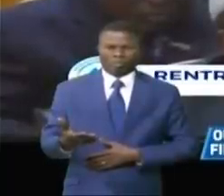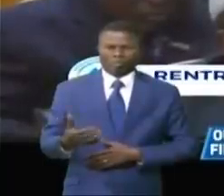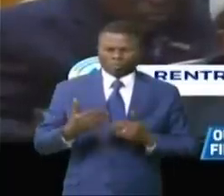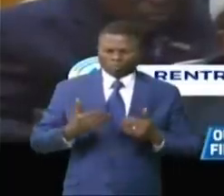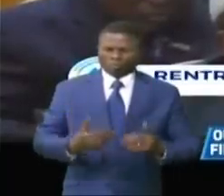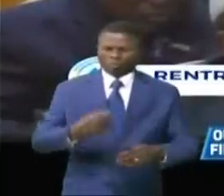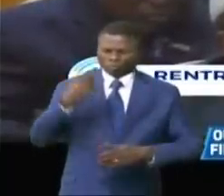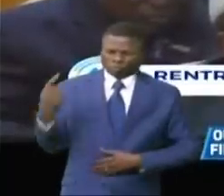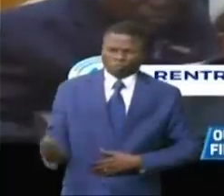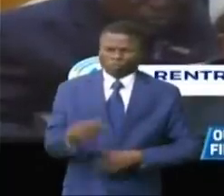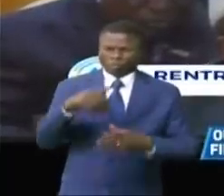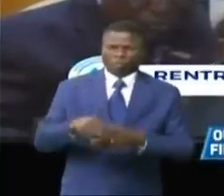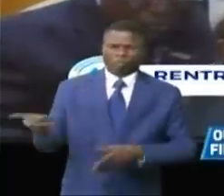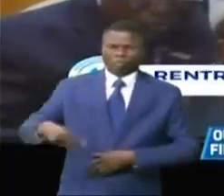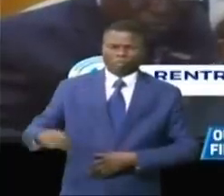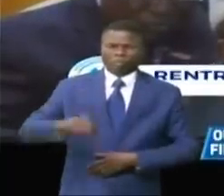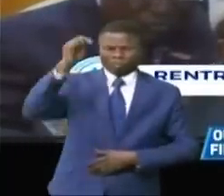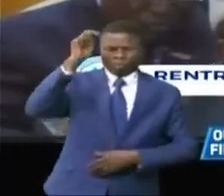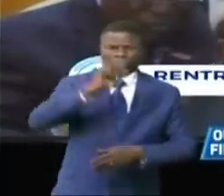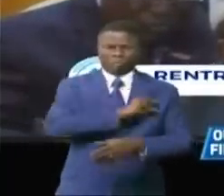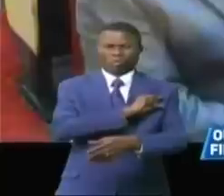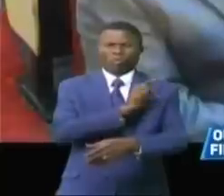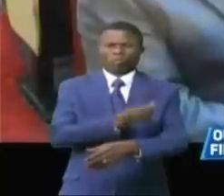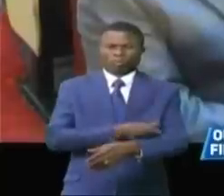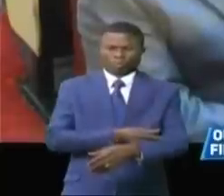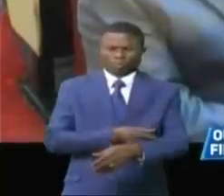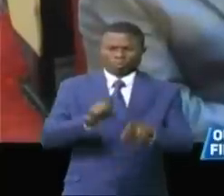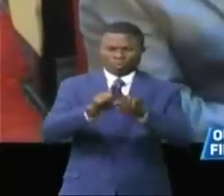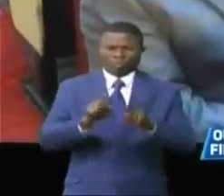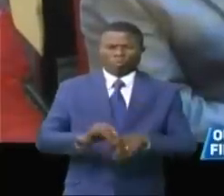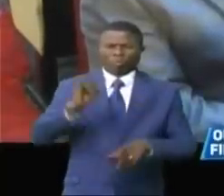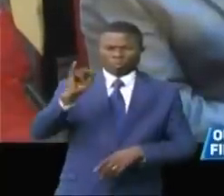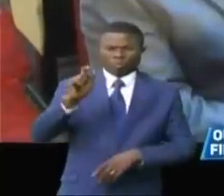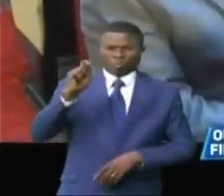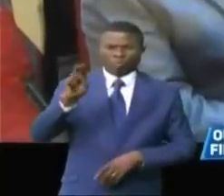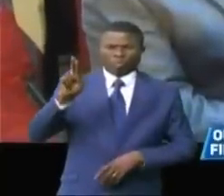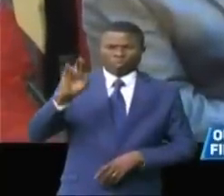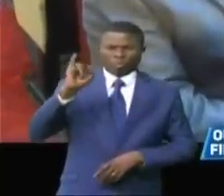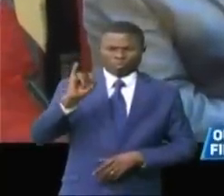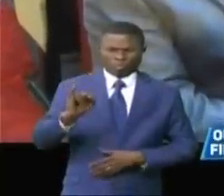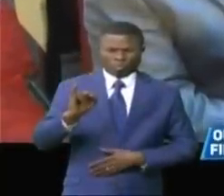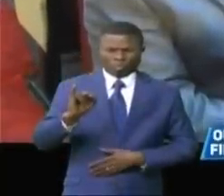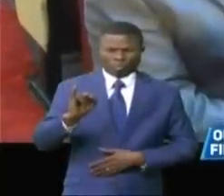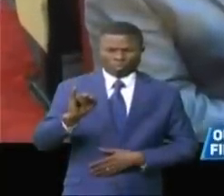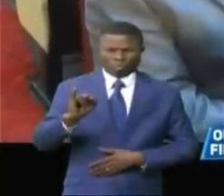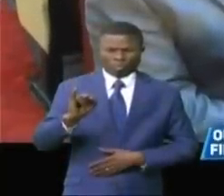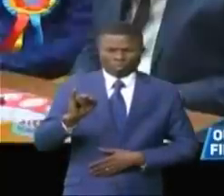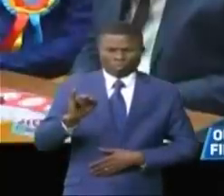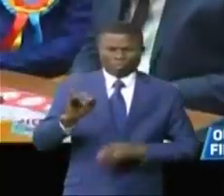perpétrés dans les provinces du Nord Kivu et de l'Ituri par les